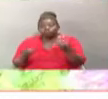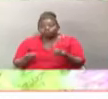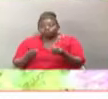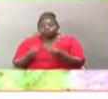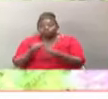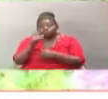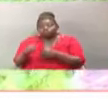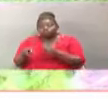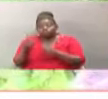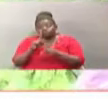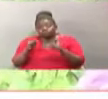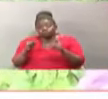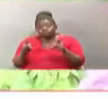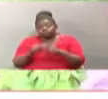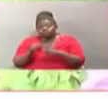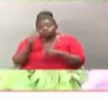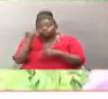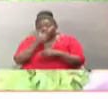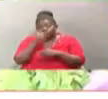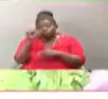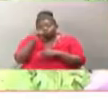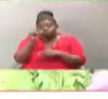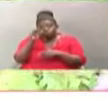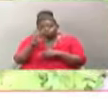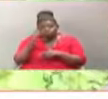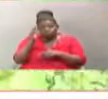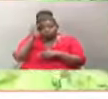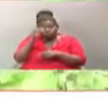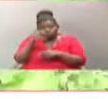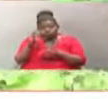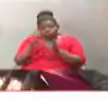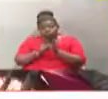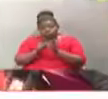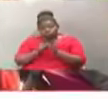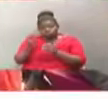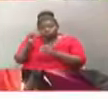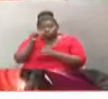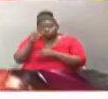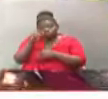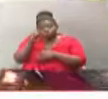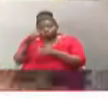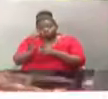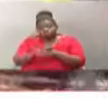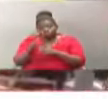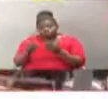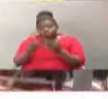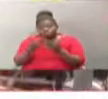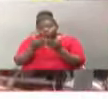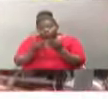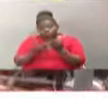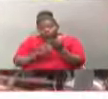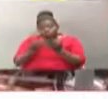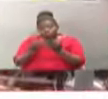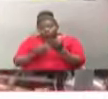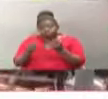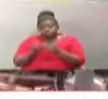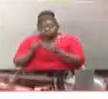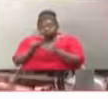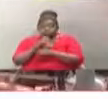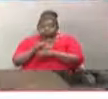Abamu ku bakasitoma be okuli Munnakatemba Sam Bagenda amanyiddwa nga Dr. Sam Bosa n'omusuubuzi w'omunda eba Immaculate Nakakembo nabo